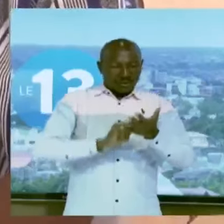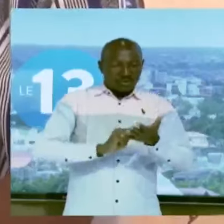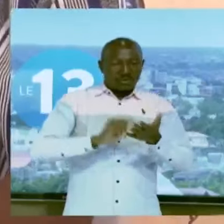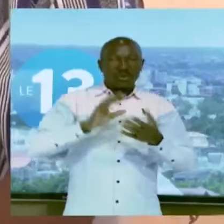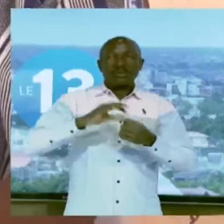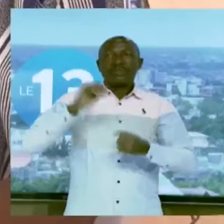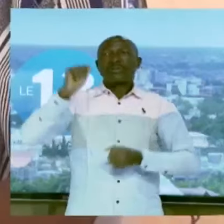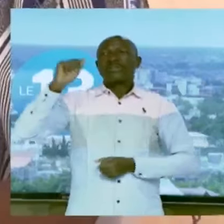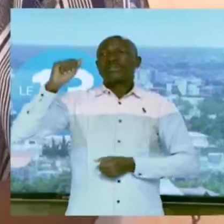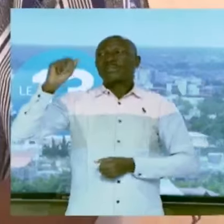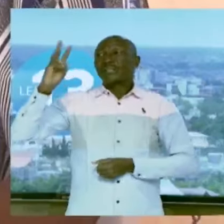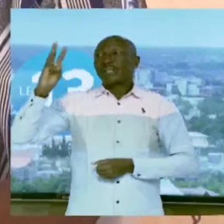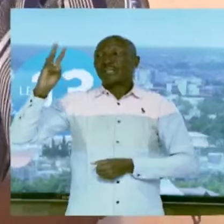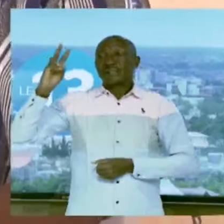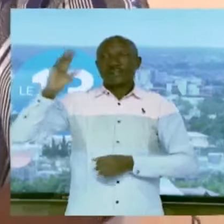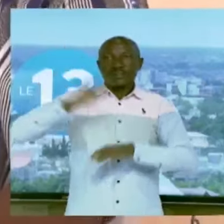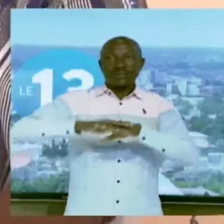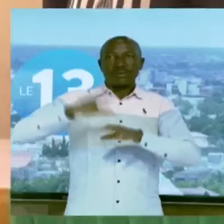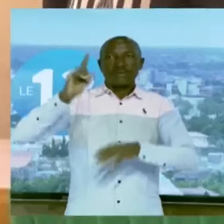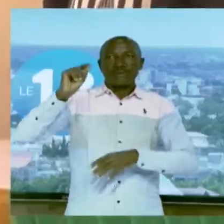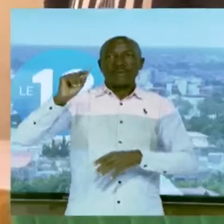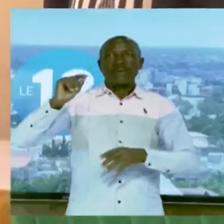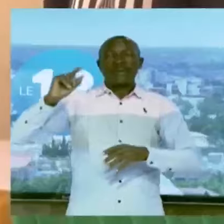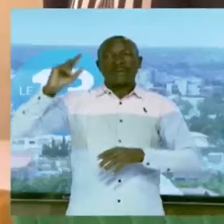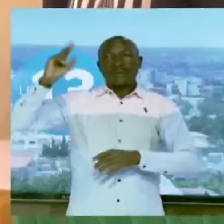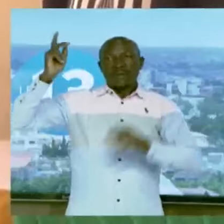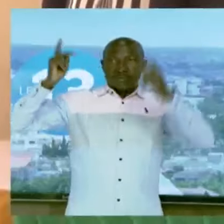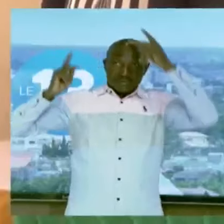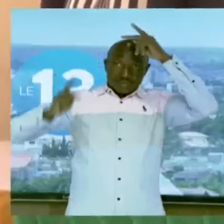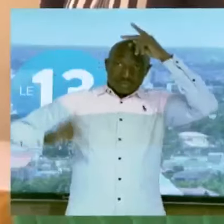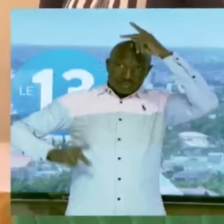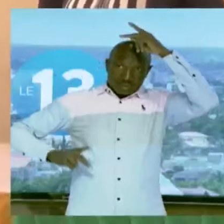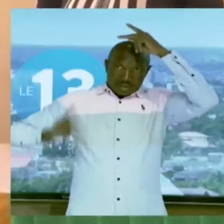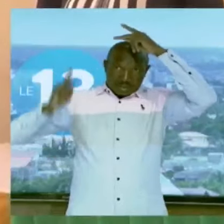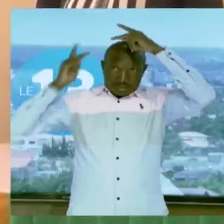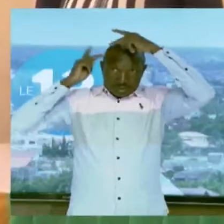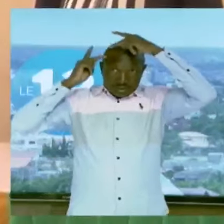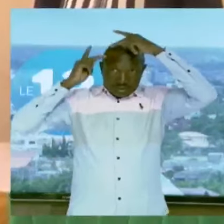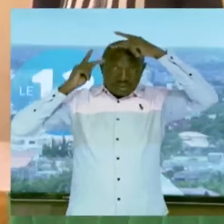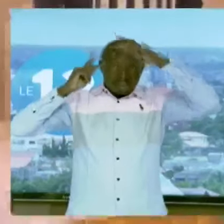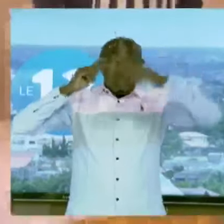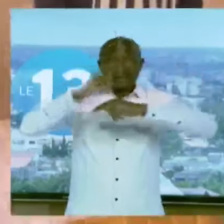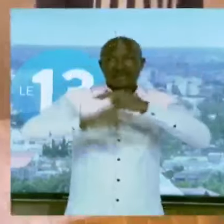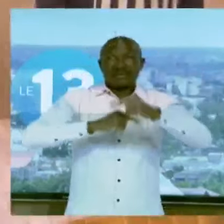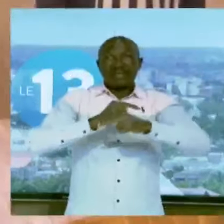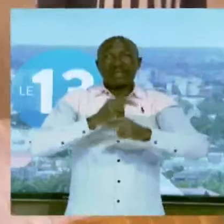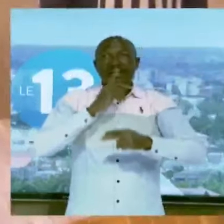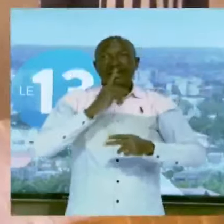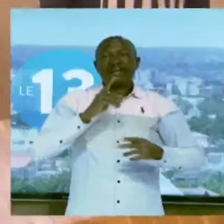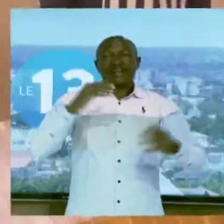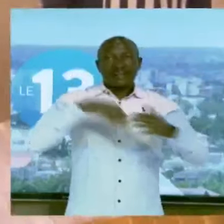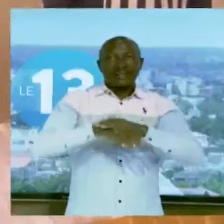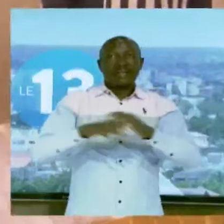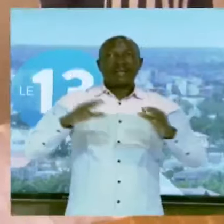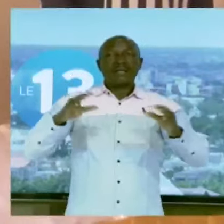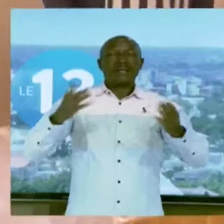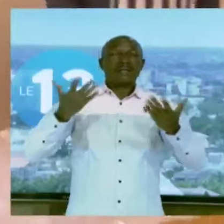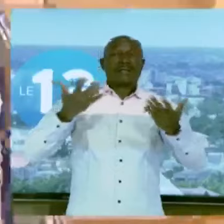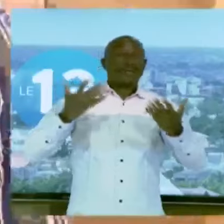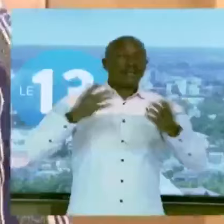Seyon, sous-officier de la police nationale du Burkina Faso, est désormais dans la grande famille des